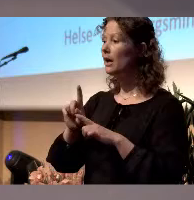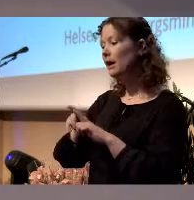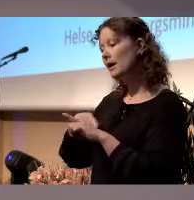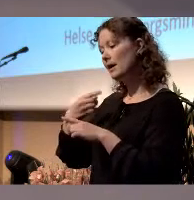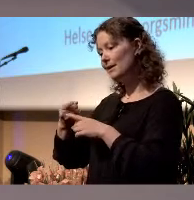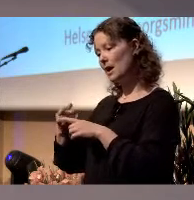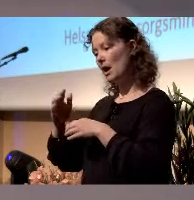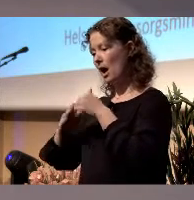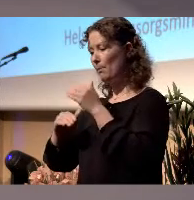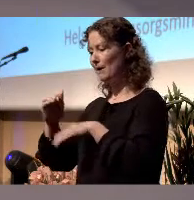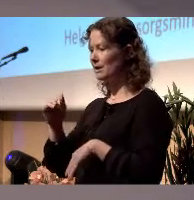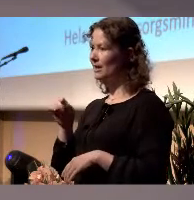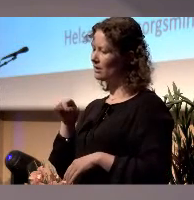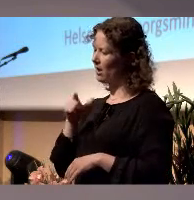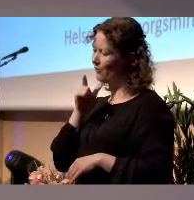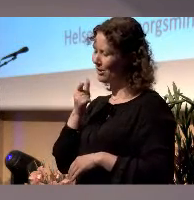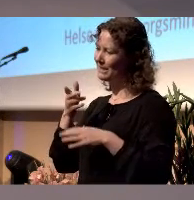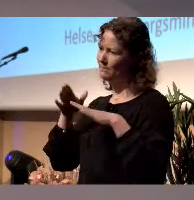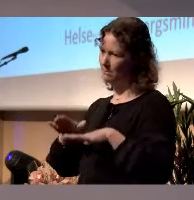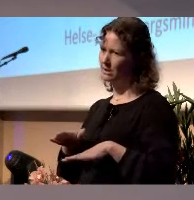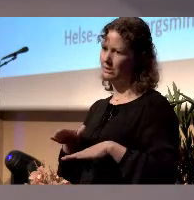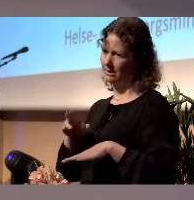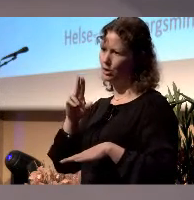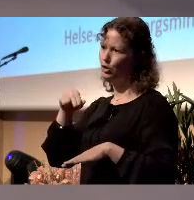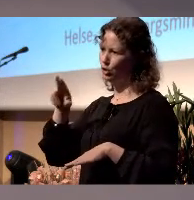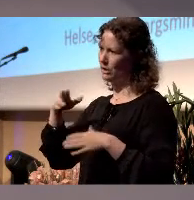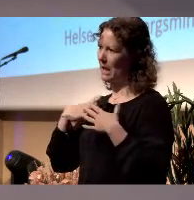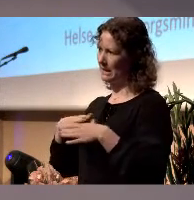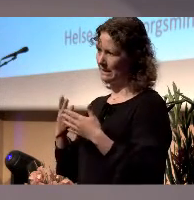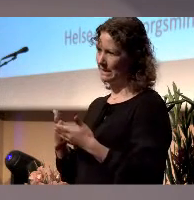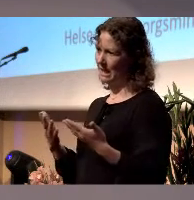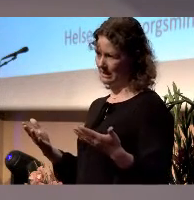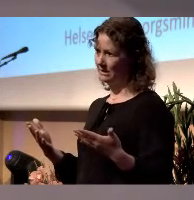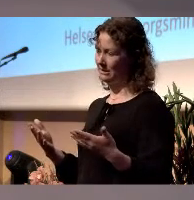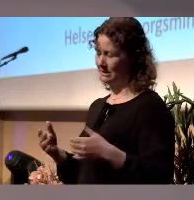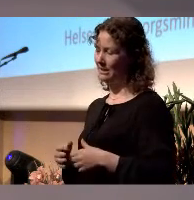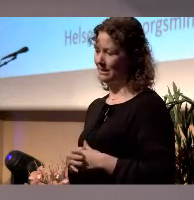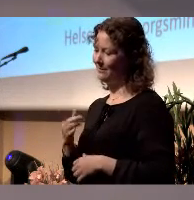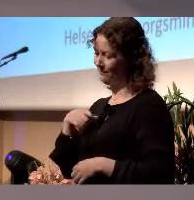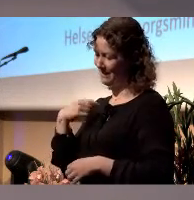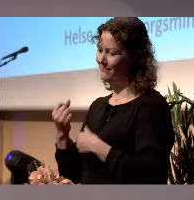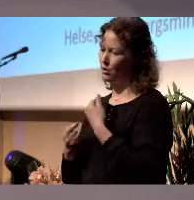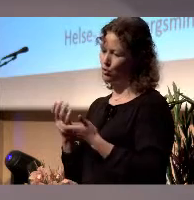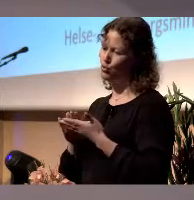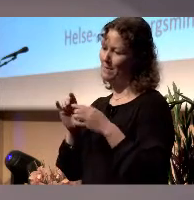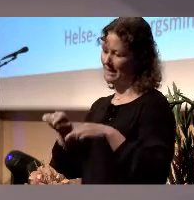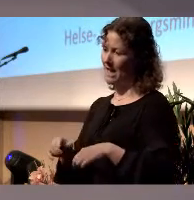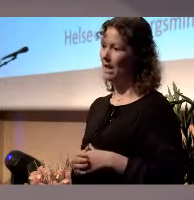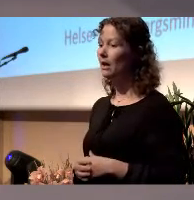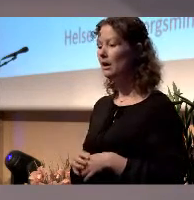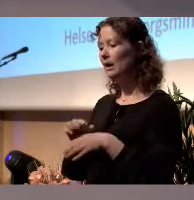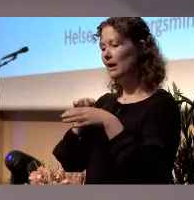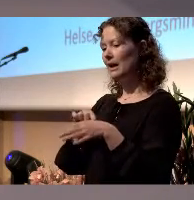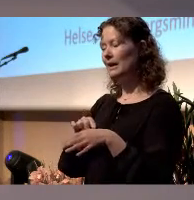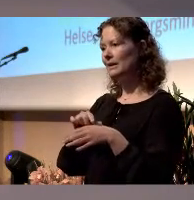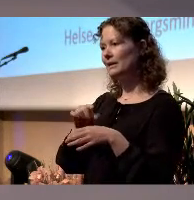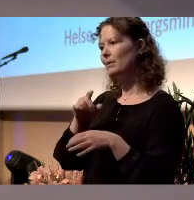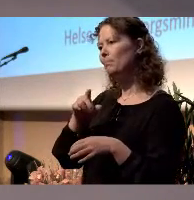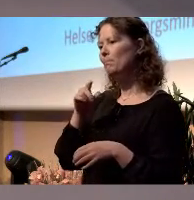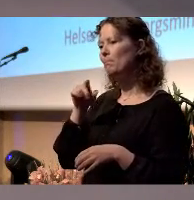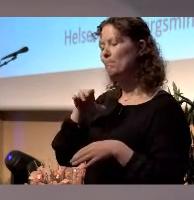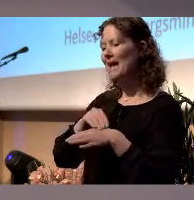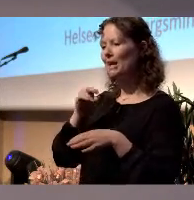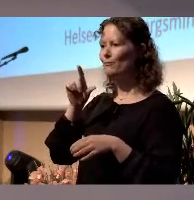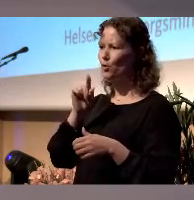Rehabilitering har for liten plass i den norske helsetjenesten. Det vil vi gjøre noe med. Legene Per Fugelli og Benedikte